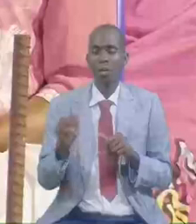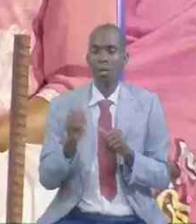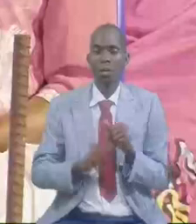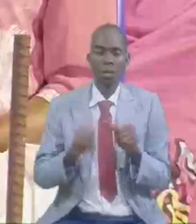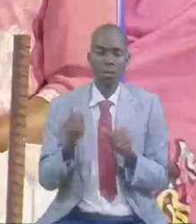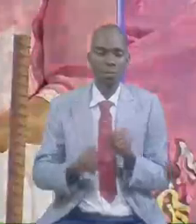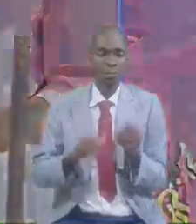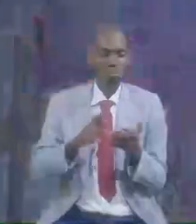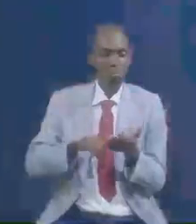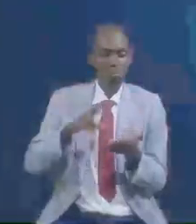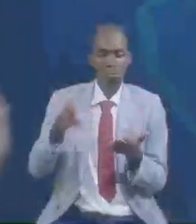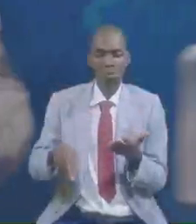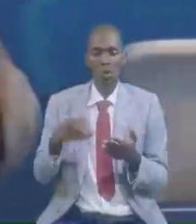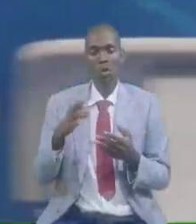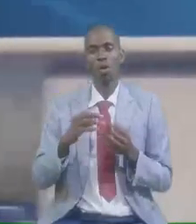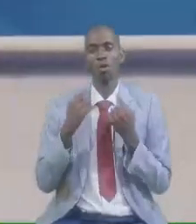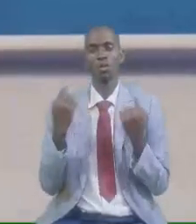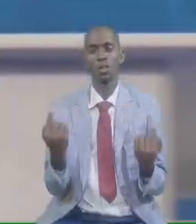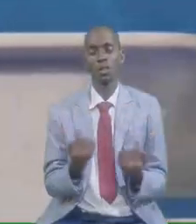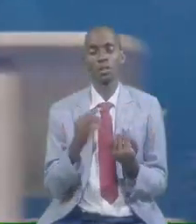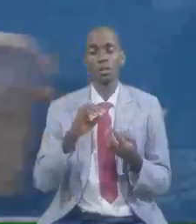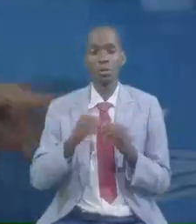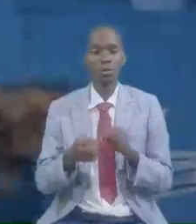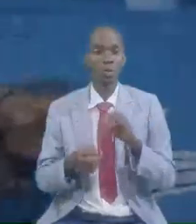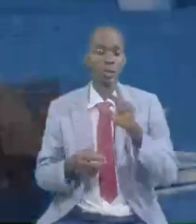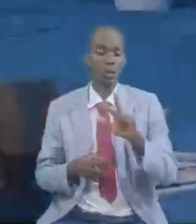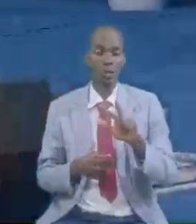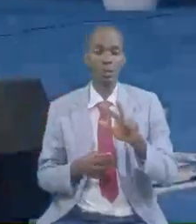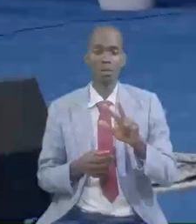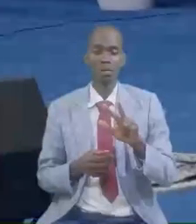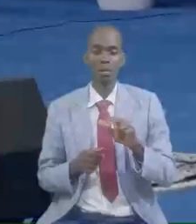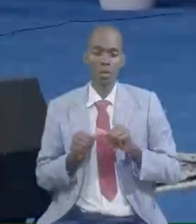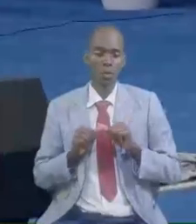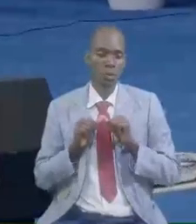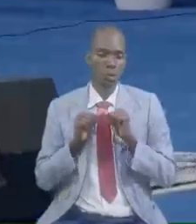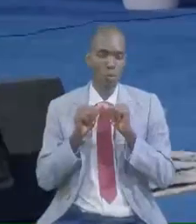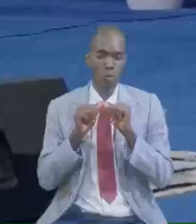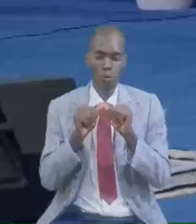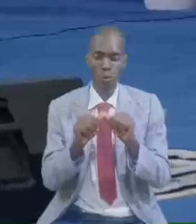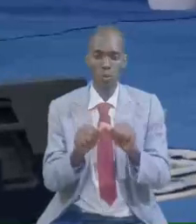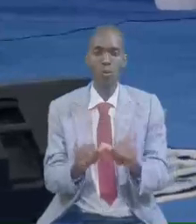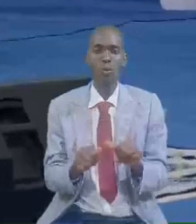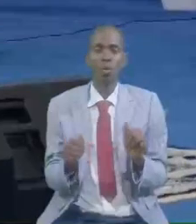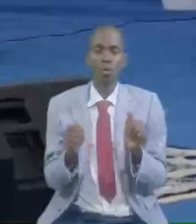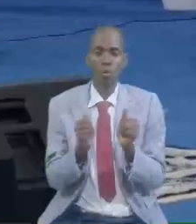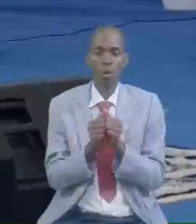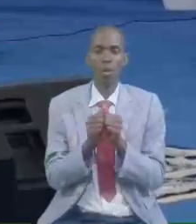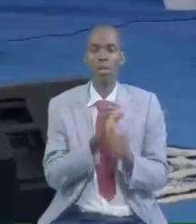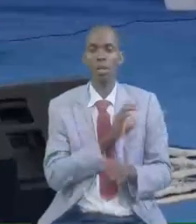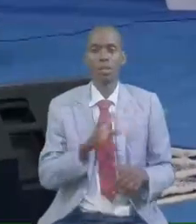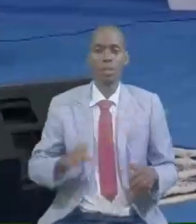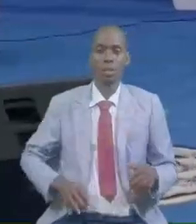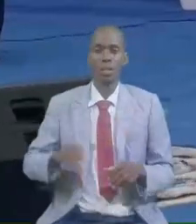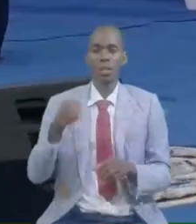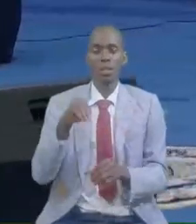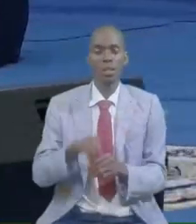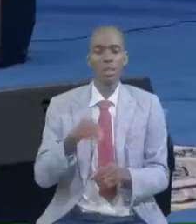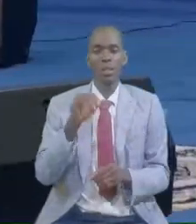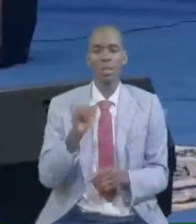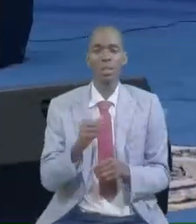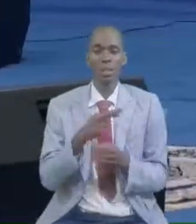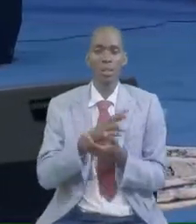toute conséquence du péché. Troisième point, continuer avec Christ dans